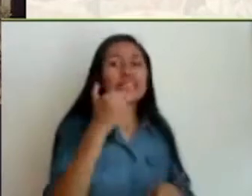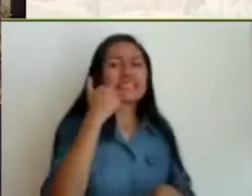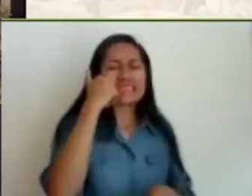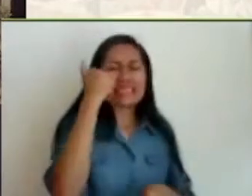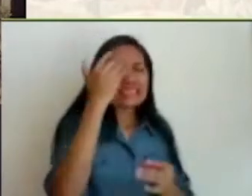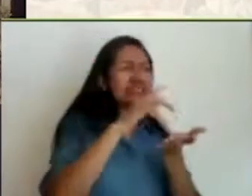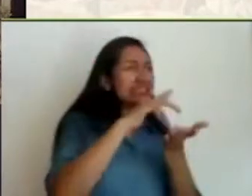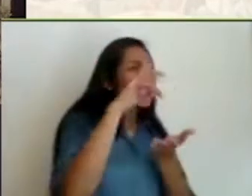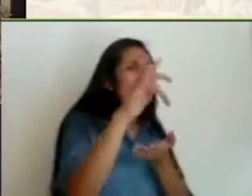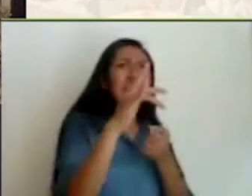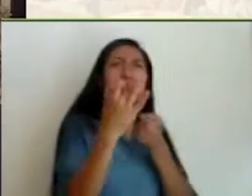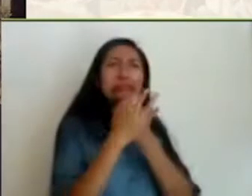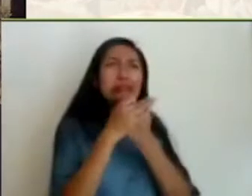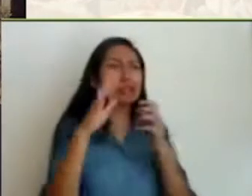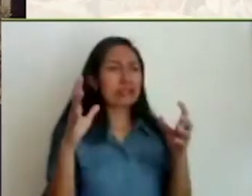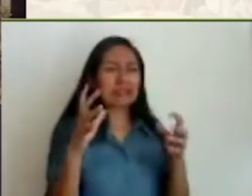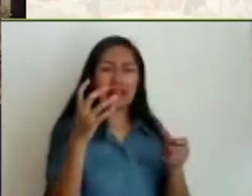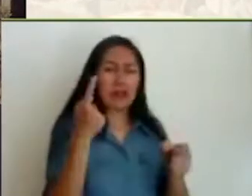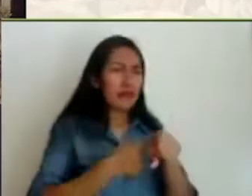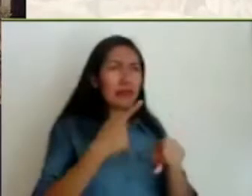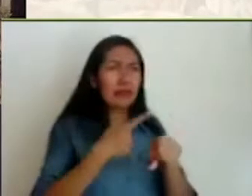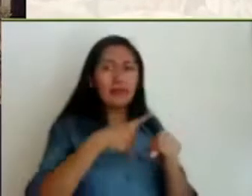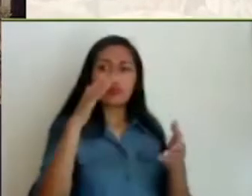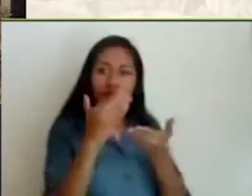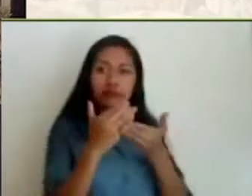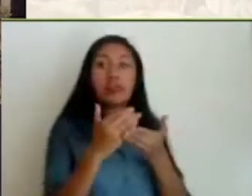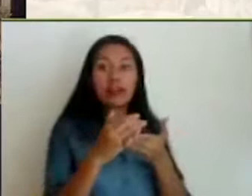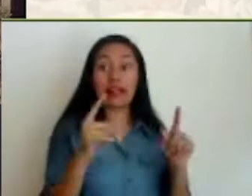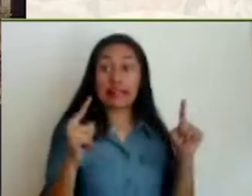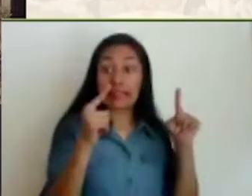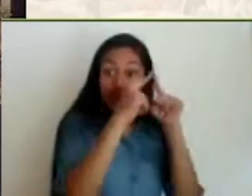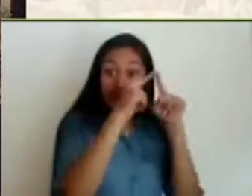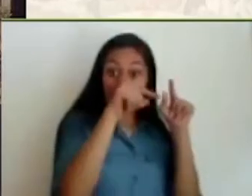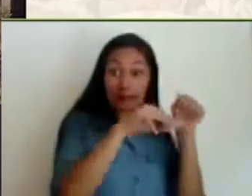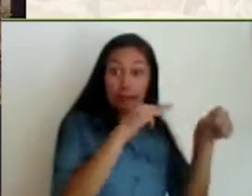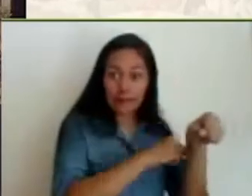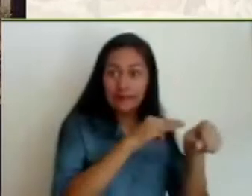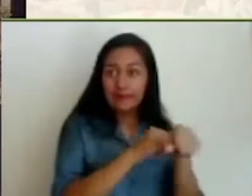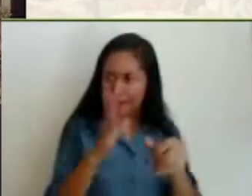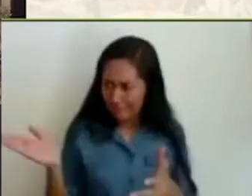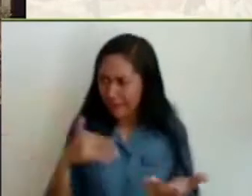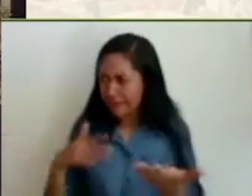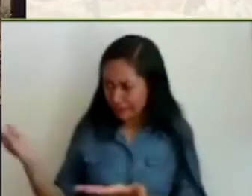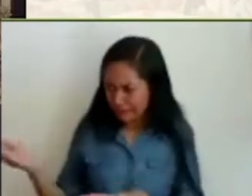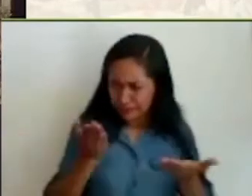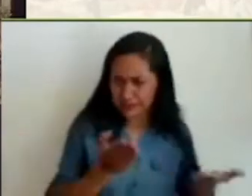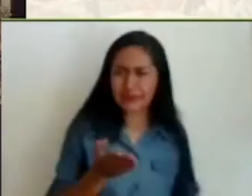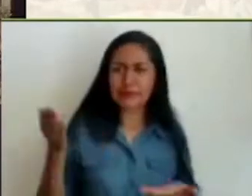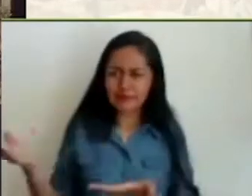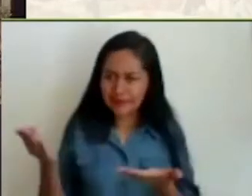tribolazione dilatasti mii, nella sofferenza mi hai concesso sollievo.